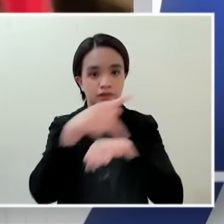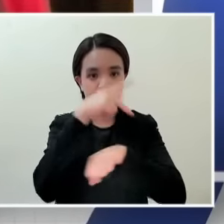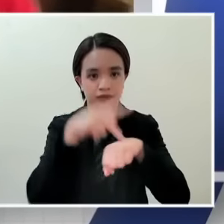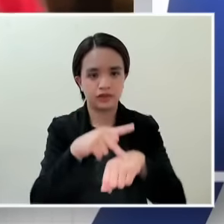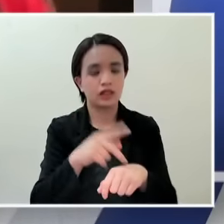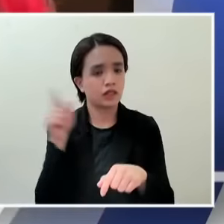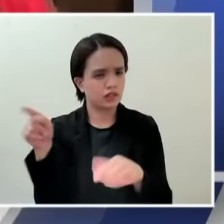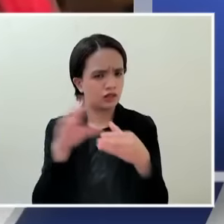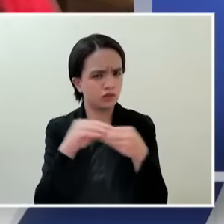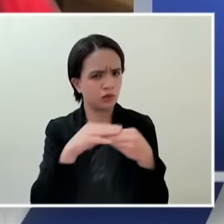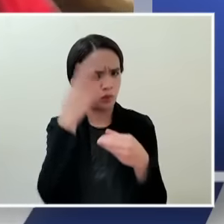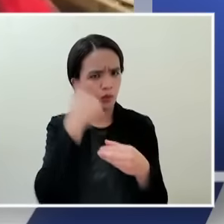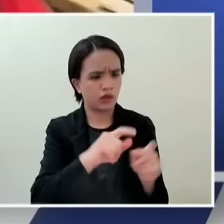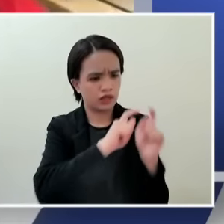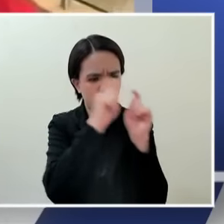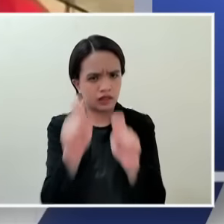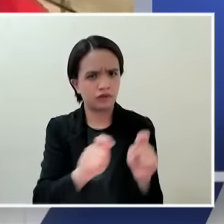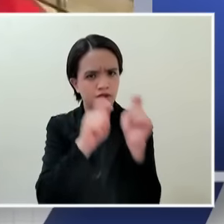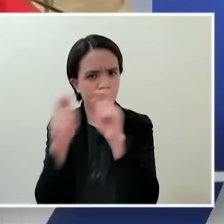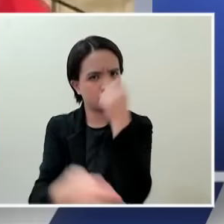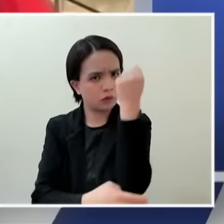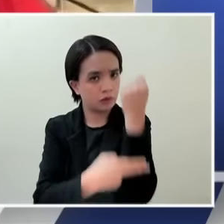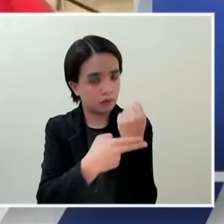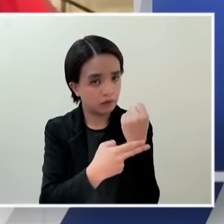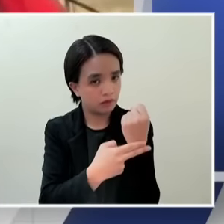siya palipat-lipat ng hotel?